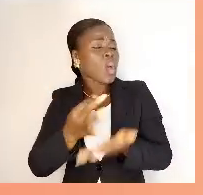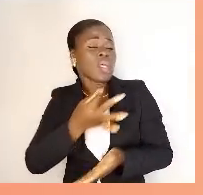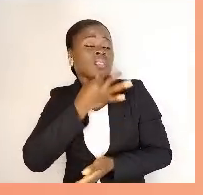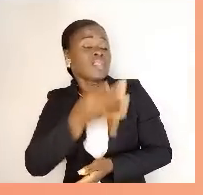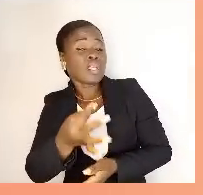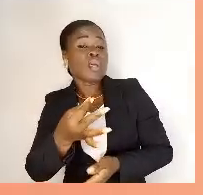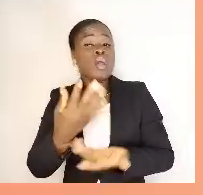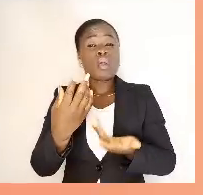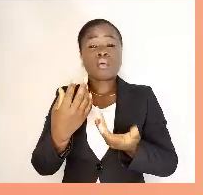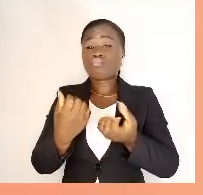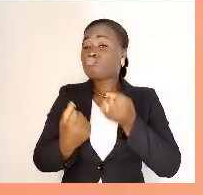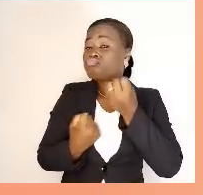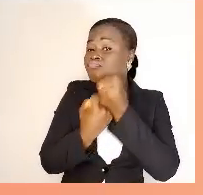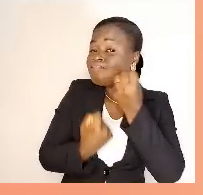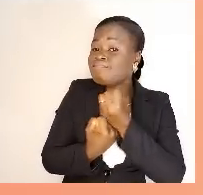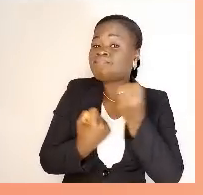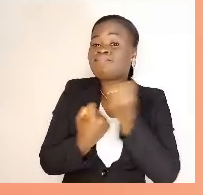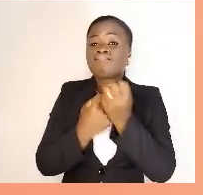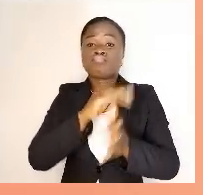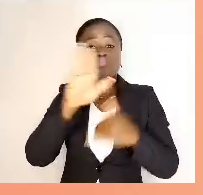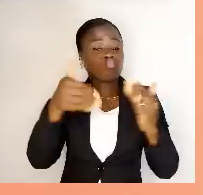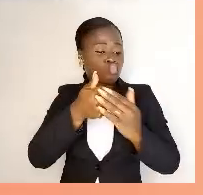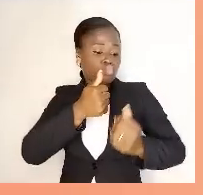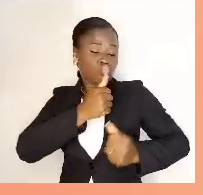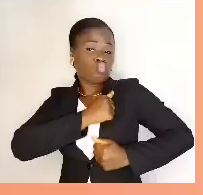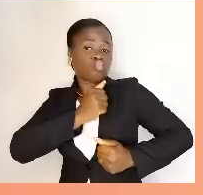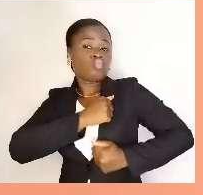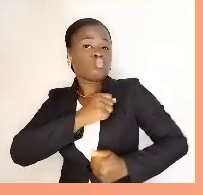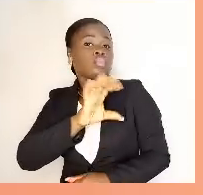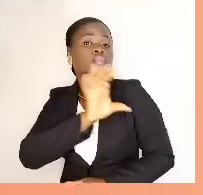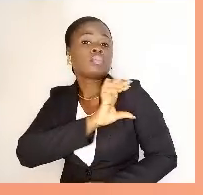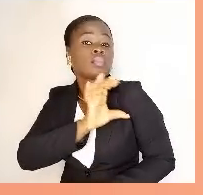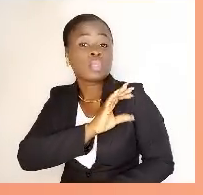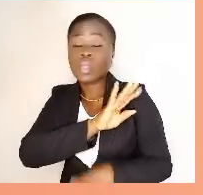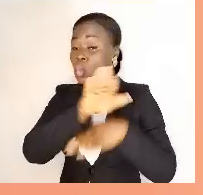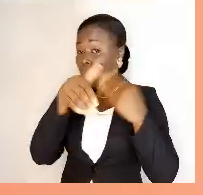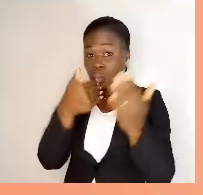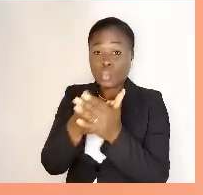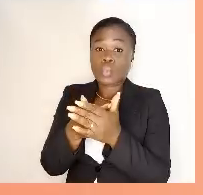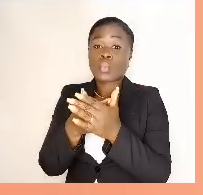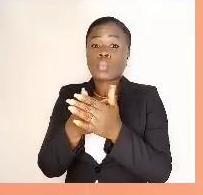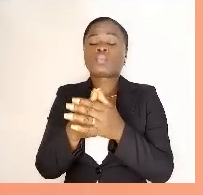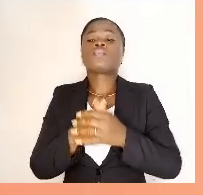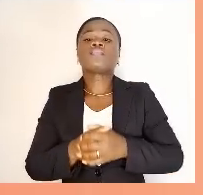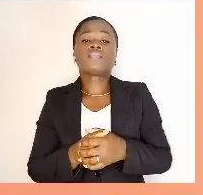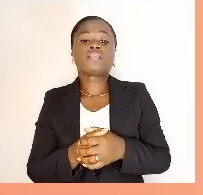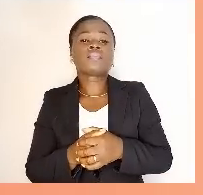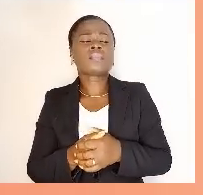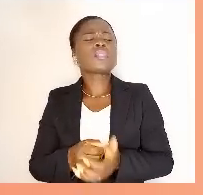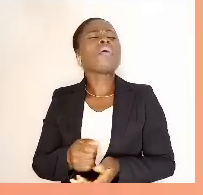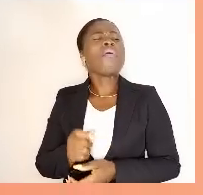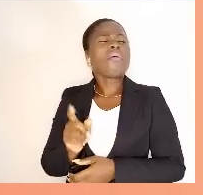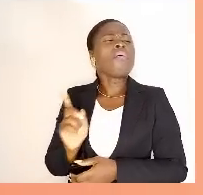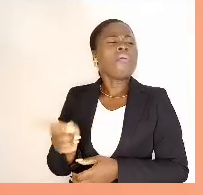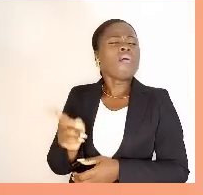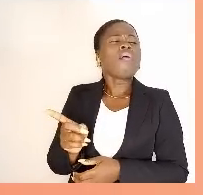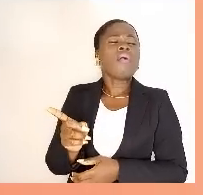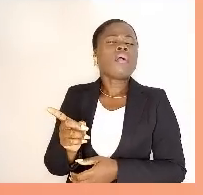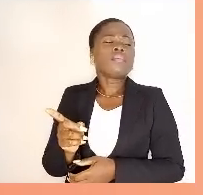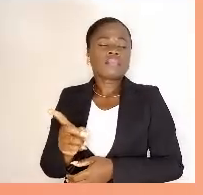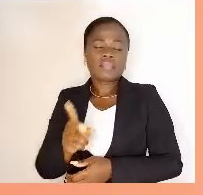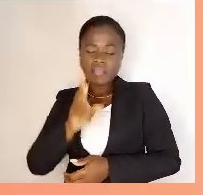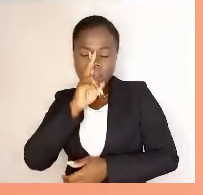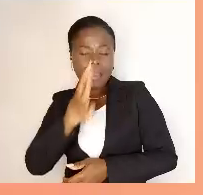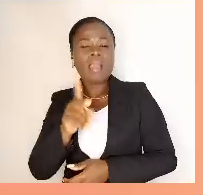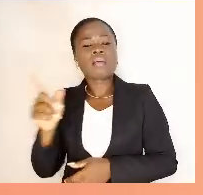Je renouvelle mon soutien et mon entière confiance à nos forces de défense et de sécurité, dont